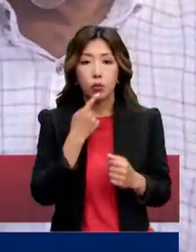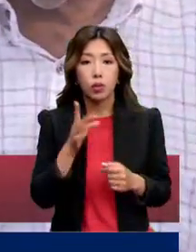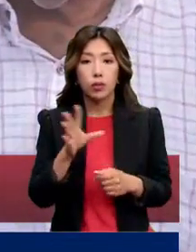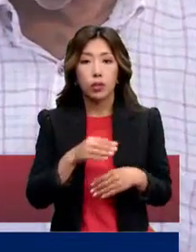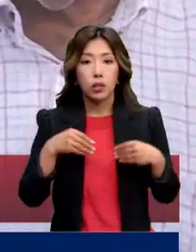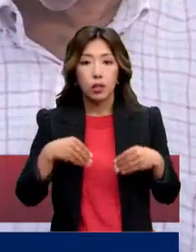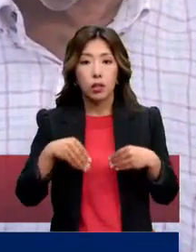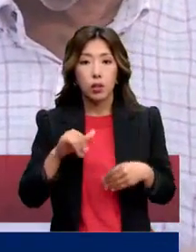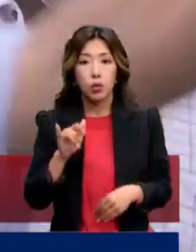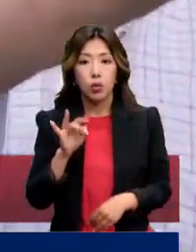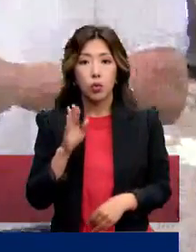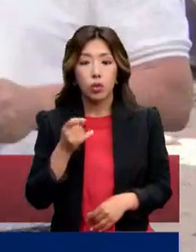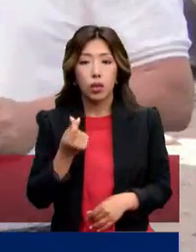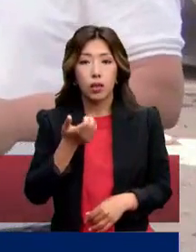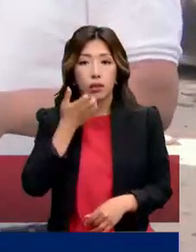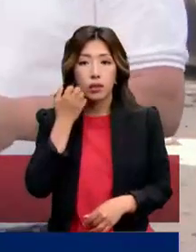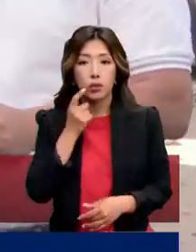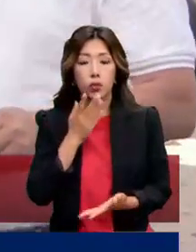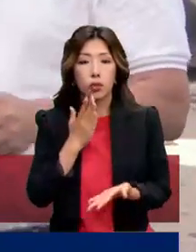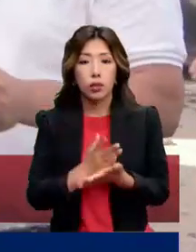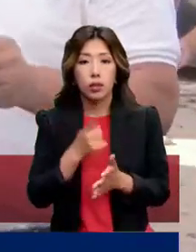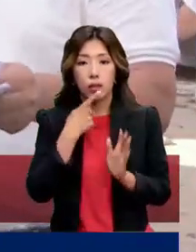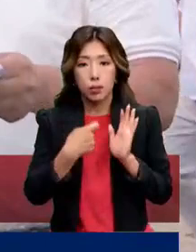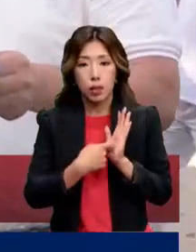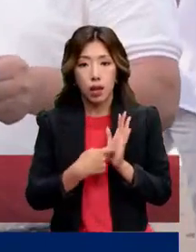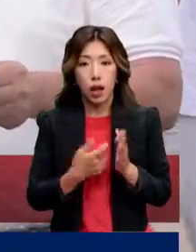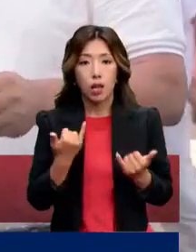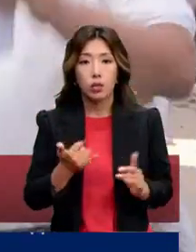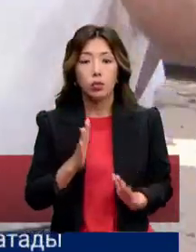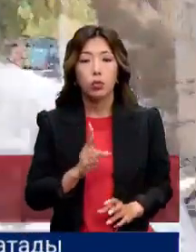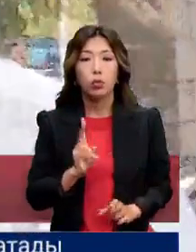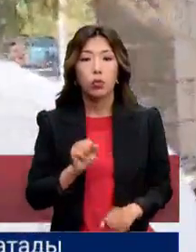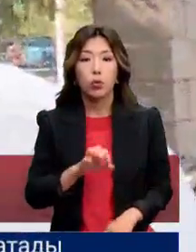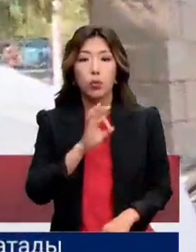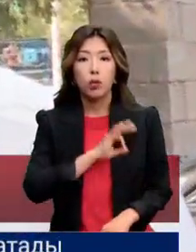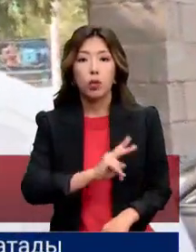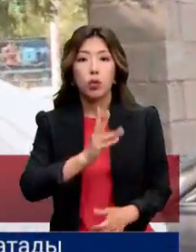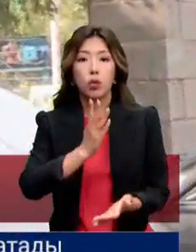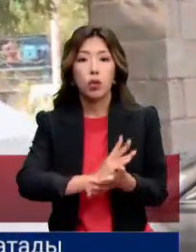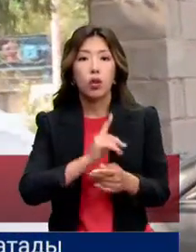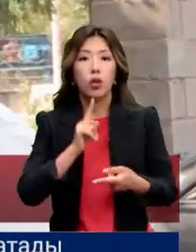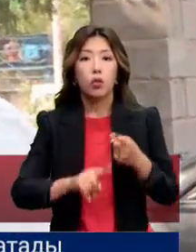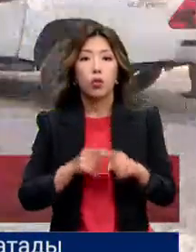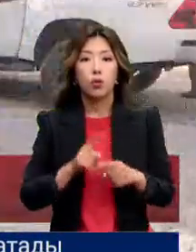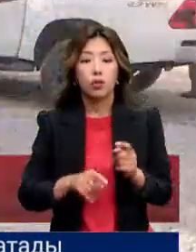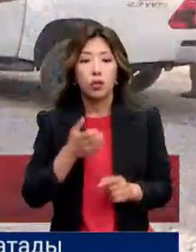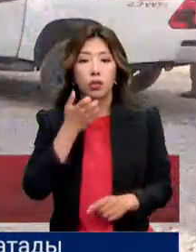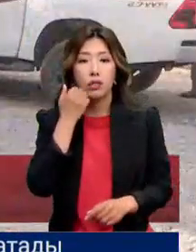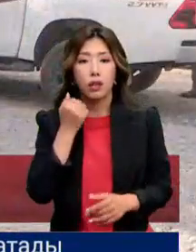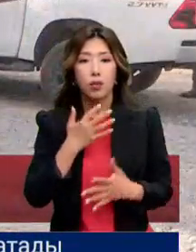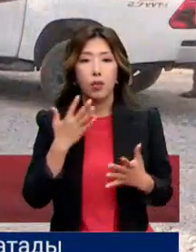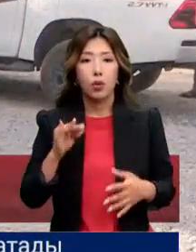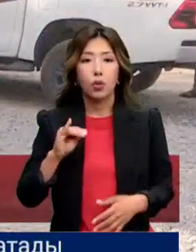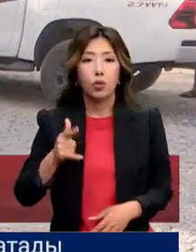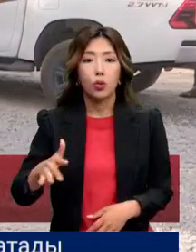– единственная возможность заработать. Похоже, что в этом году в прибыли останутся только те, кого связывают родственные отношения с громкими на